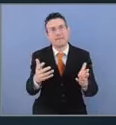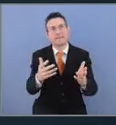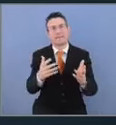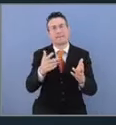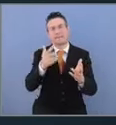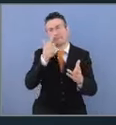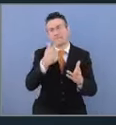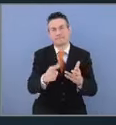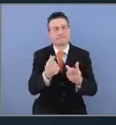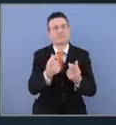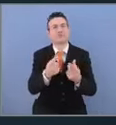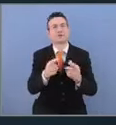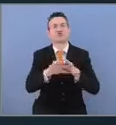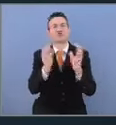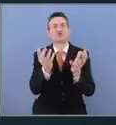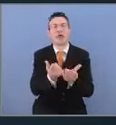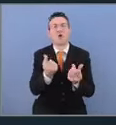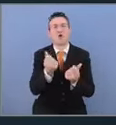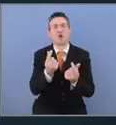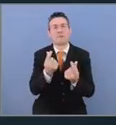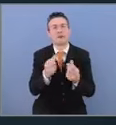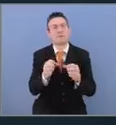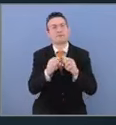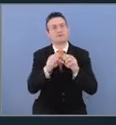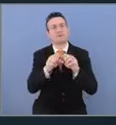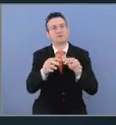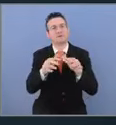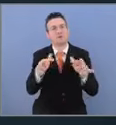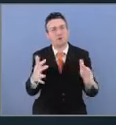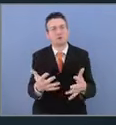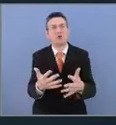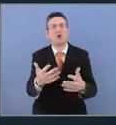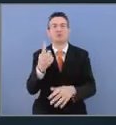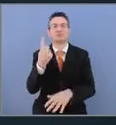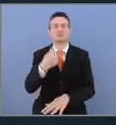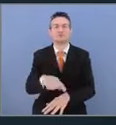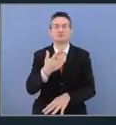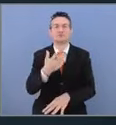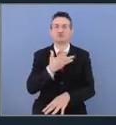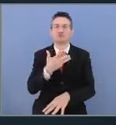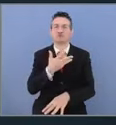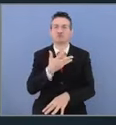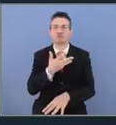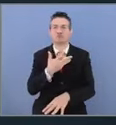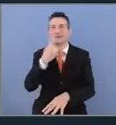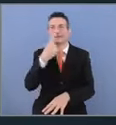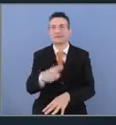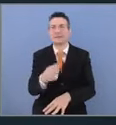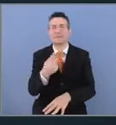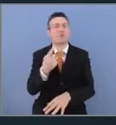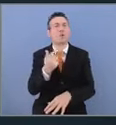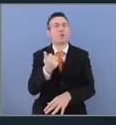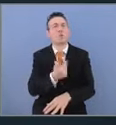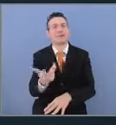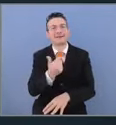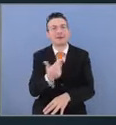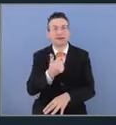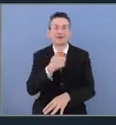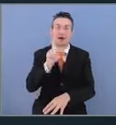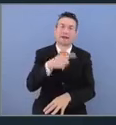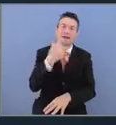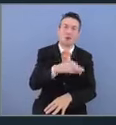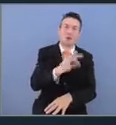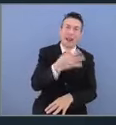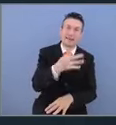diffuse, in cui ci possiamo candidare su aspetti che non solo soltanto di tipo quantitativo, ma anche qualitativo, e che hanno quella esclusività